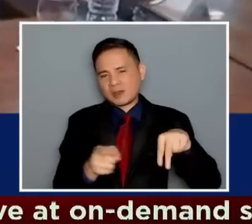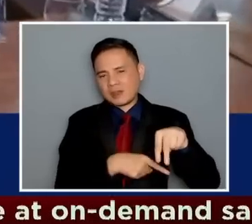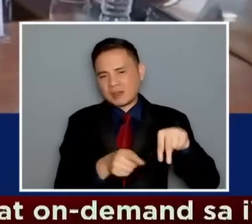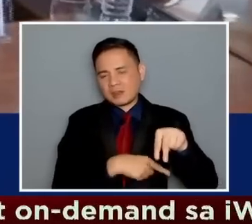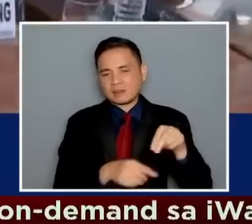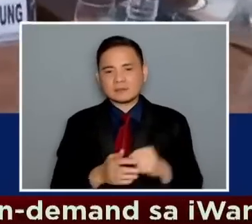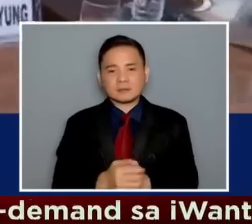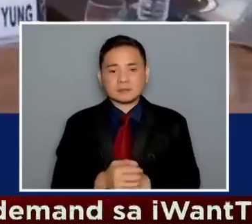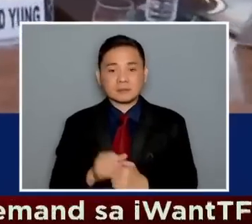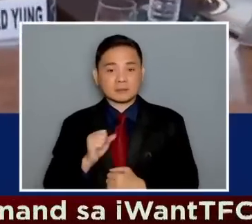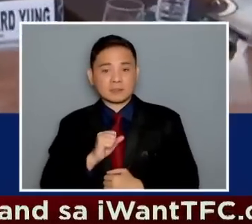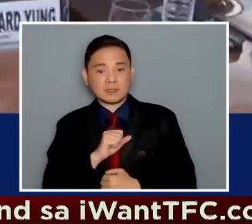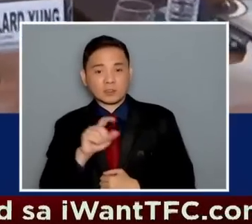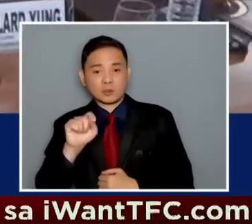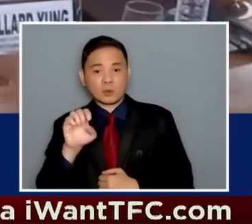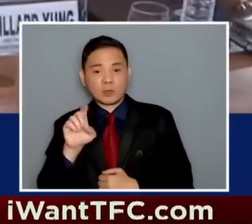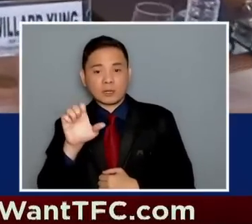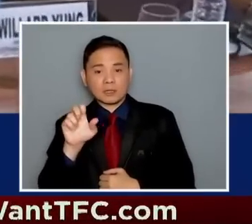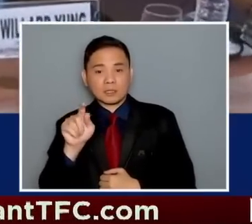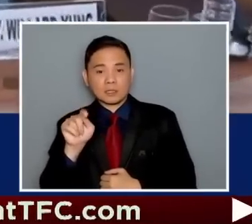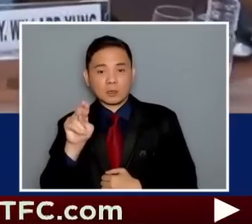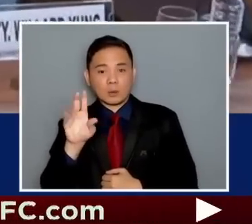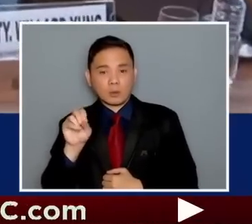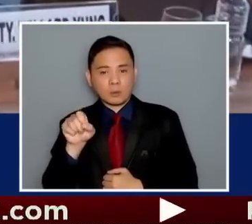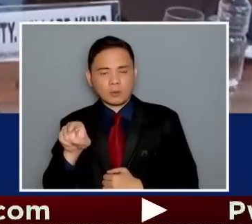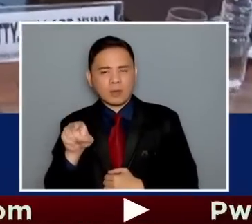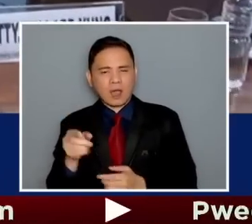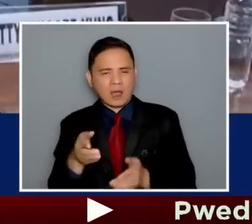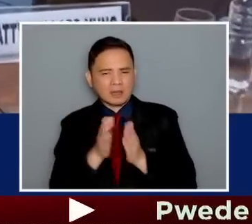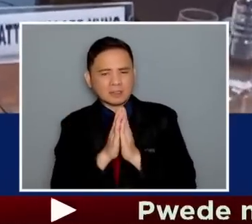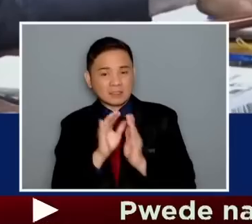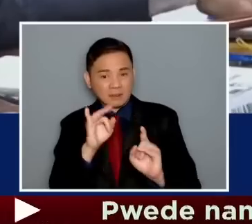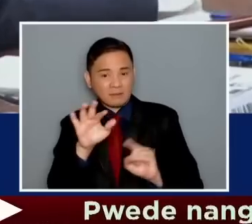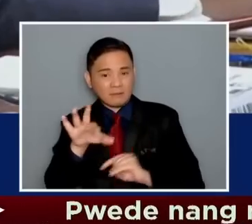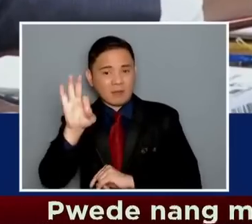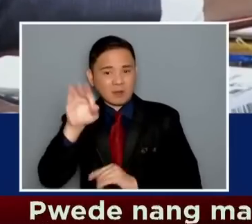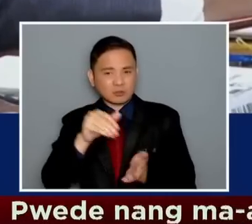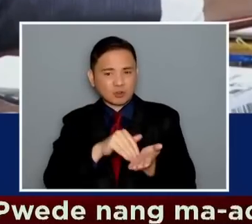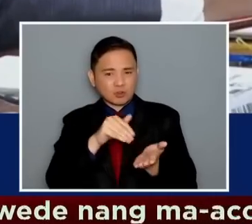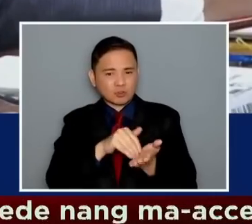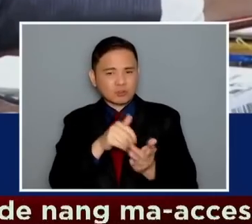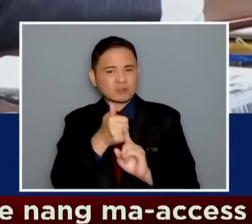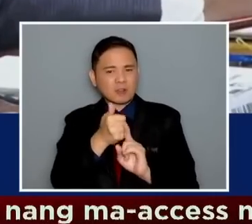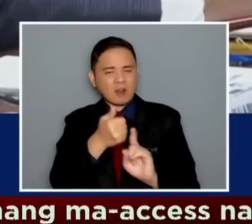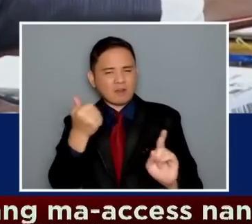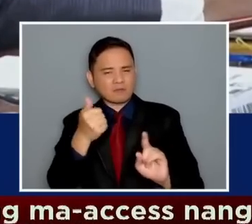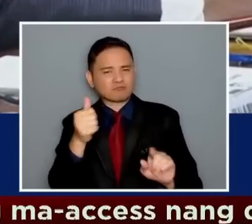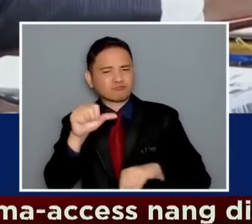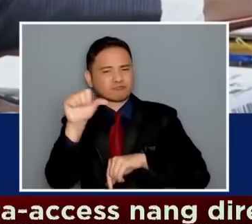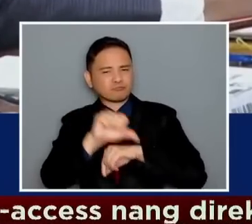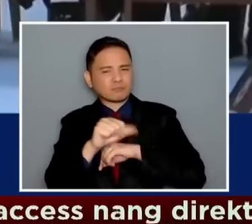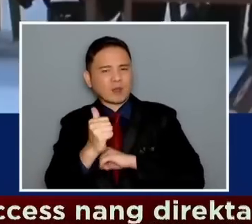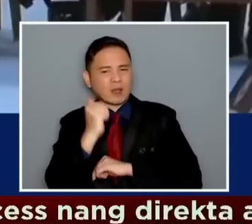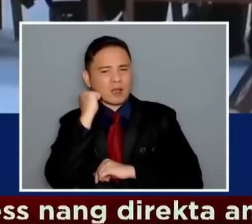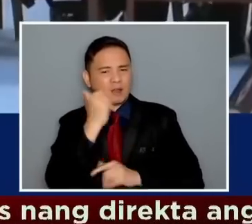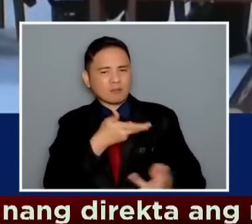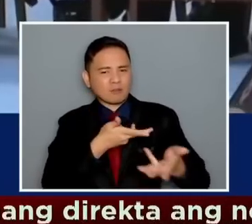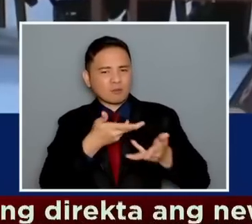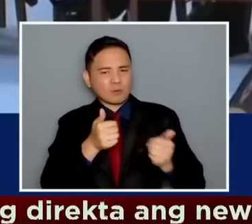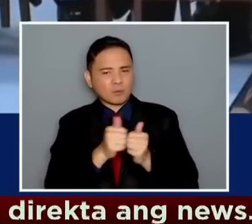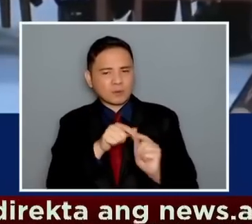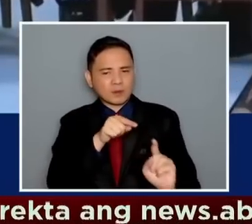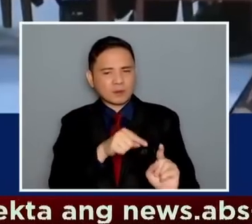kung natukoy na ang doktor na tumanggi umanong tignan si John Matthew salilig. Sa bahagi kasi ng salaysay na isa sa mga sospek na